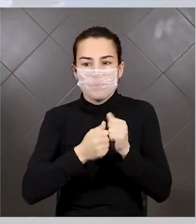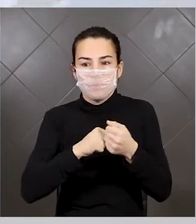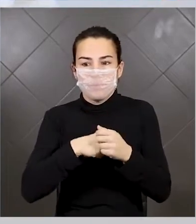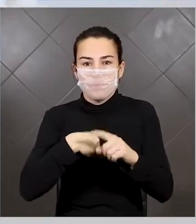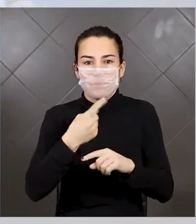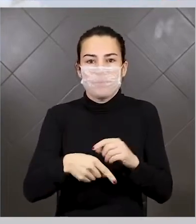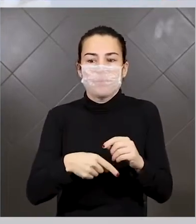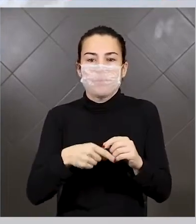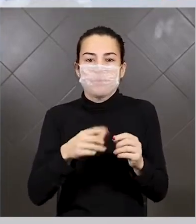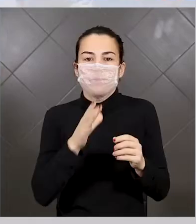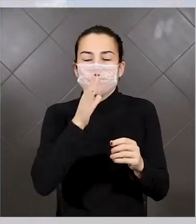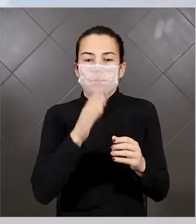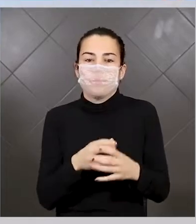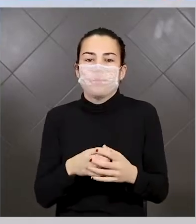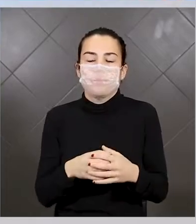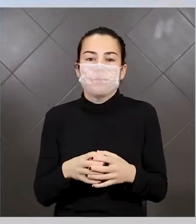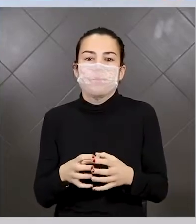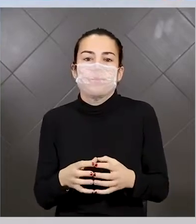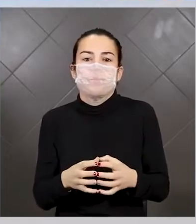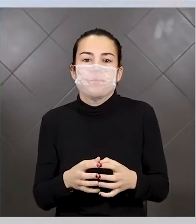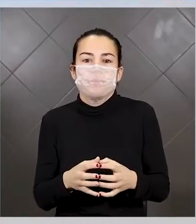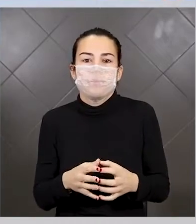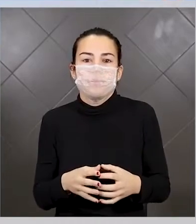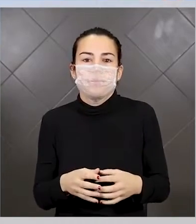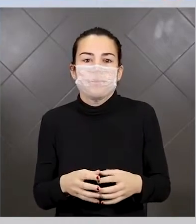algun grum de clara.